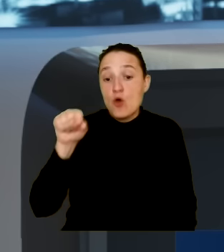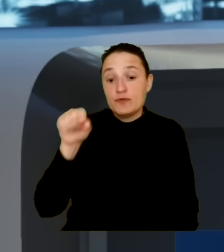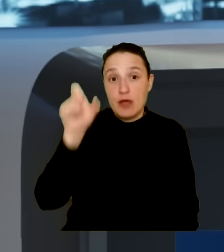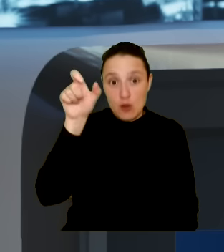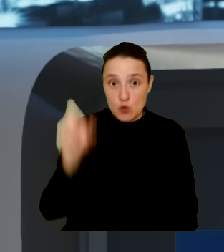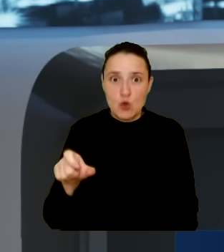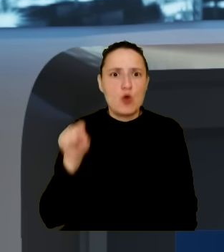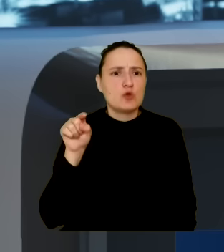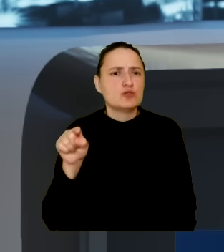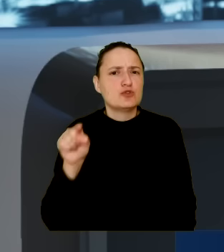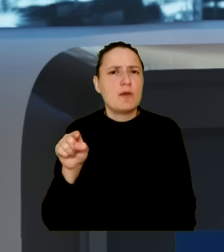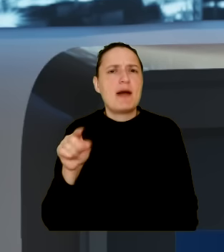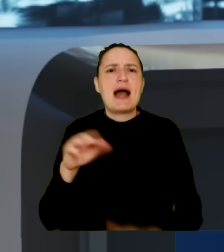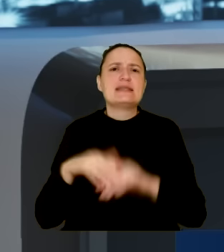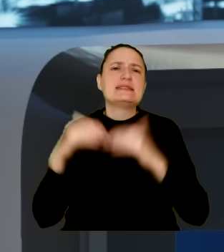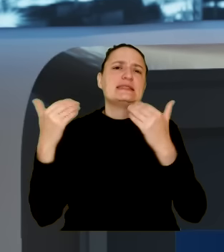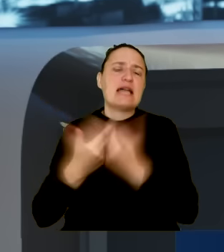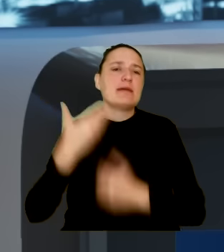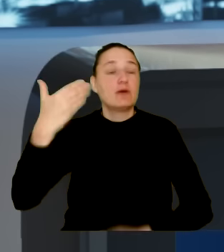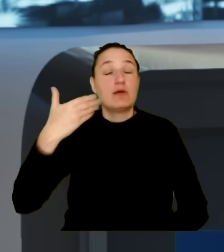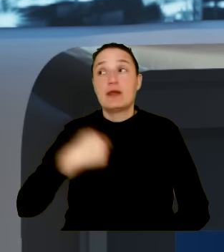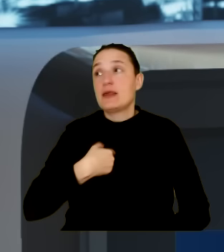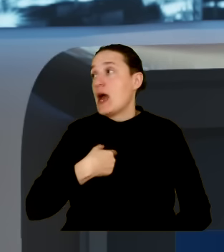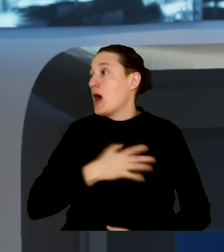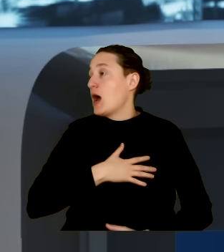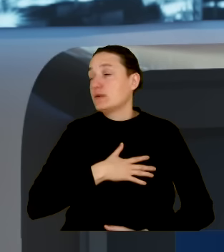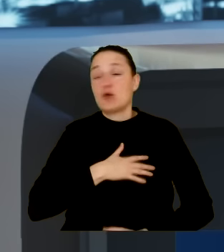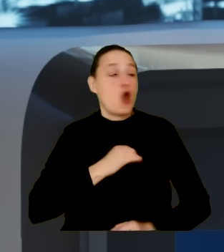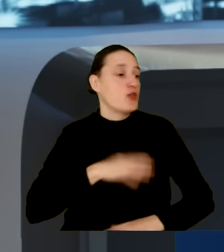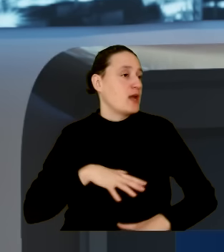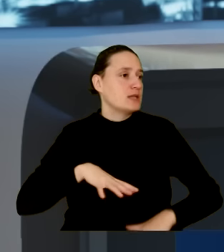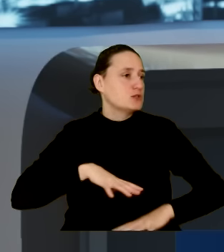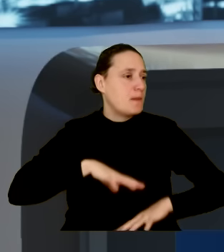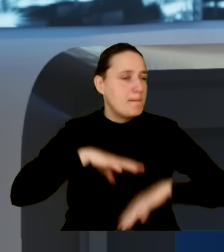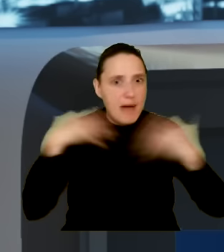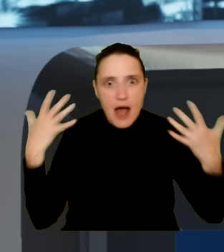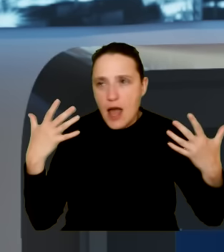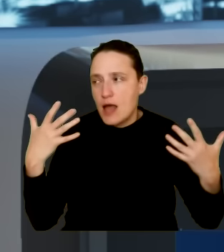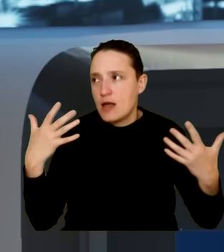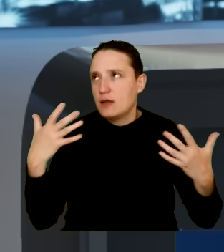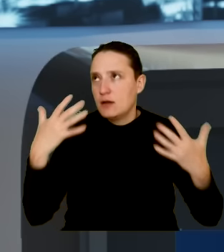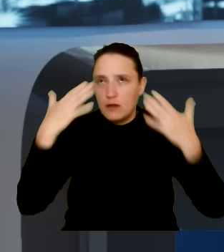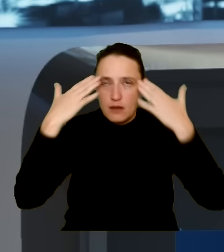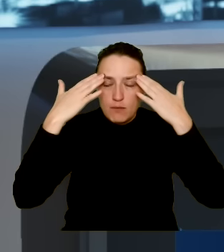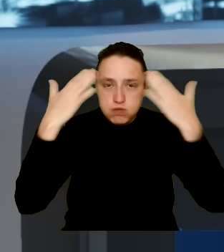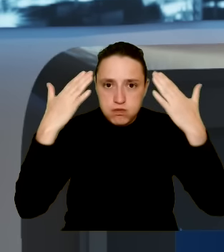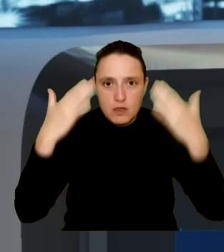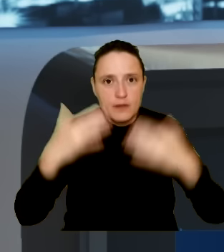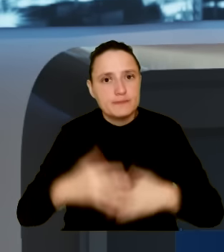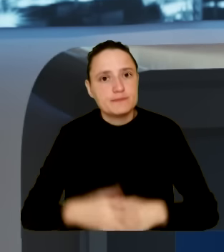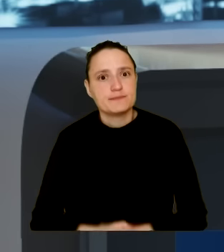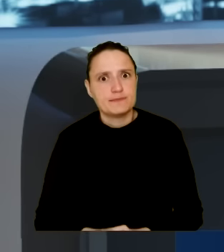jak występuje w Sejmie, to mnie w ogóle doprowadza ciśnienie moje do parametrów powyżej 200. To jest